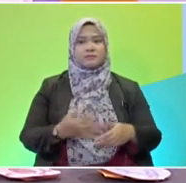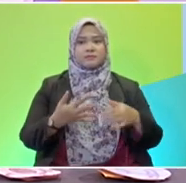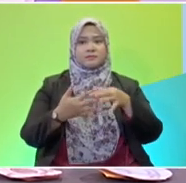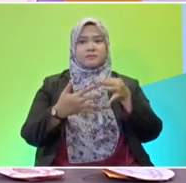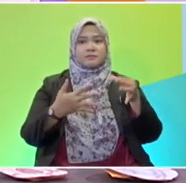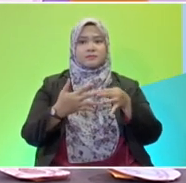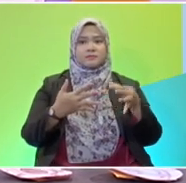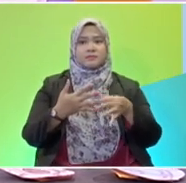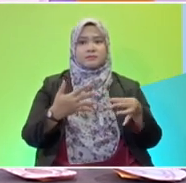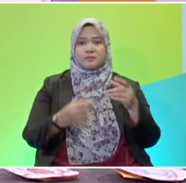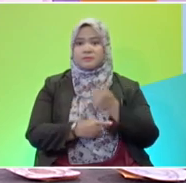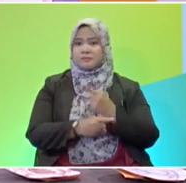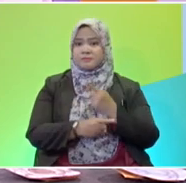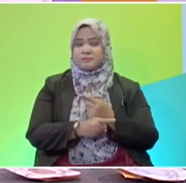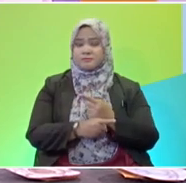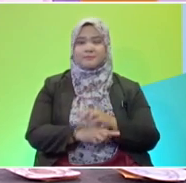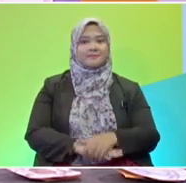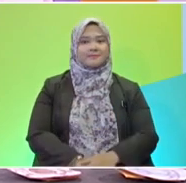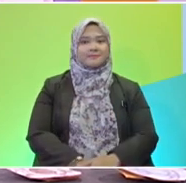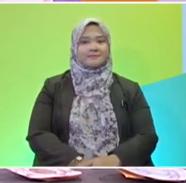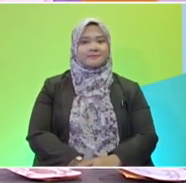jawab sama-sama ya